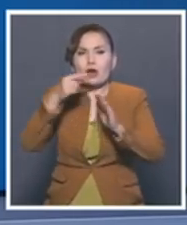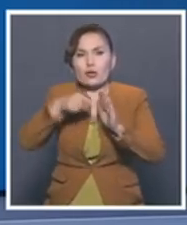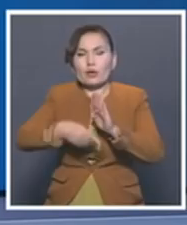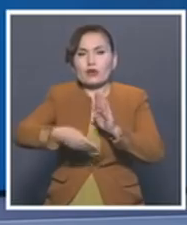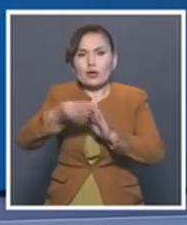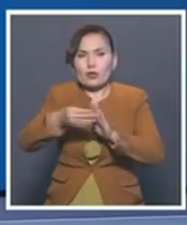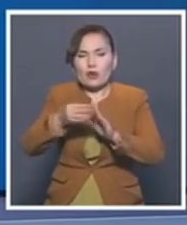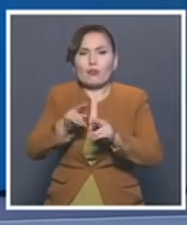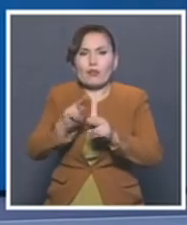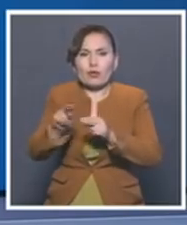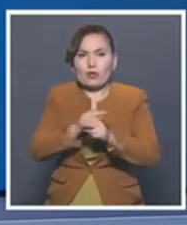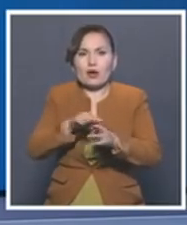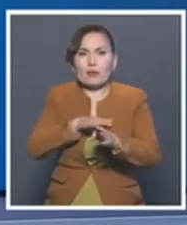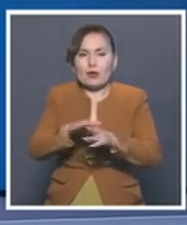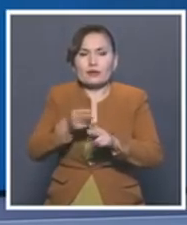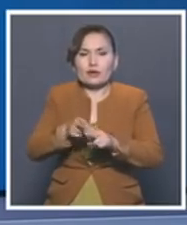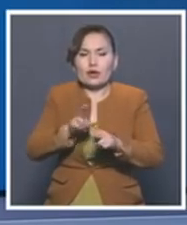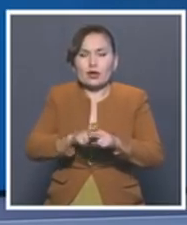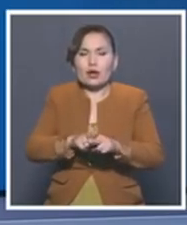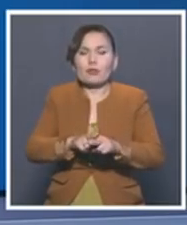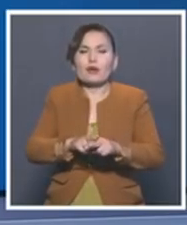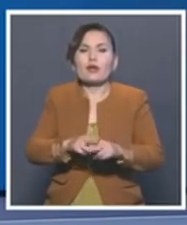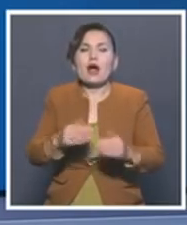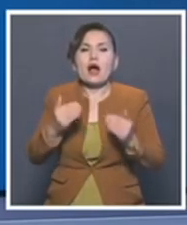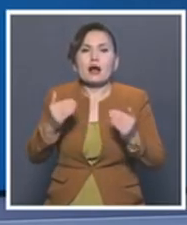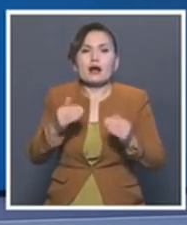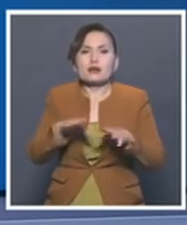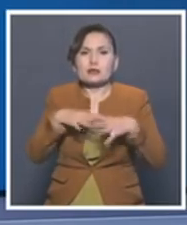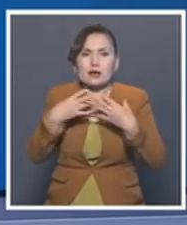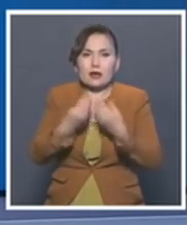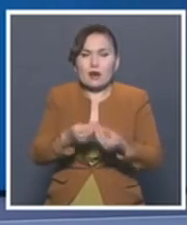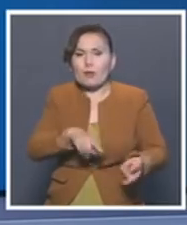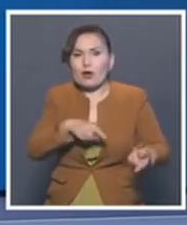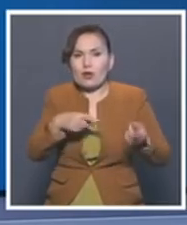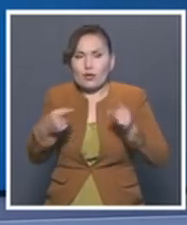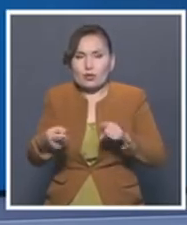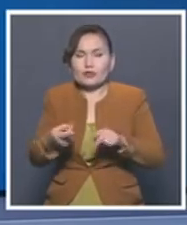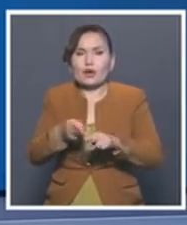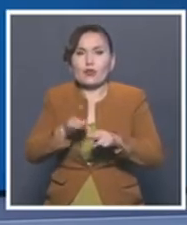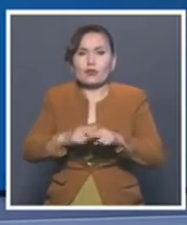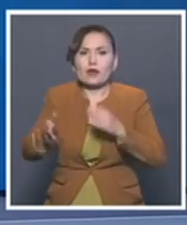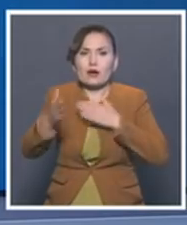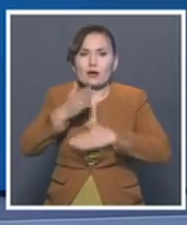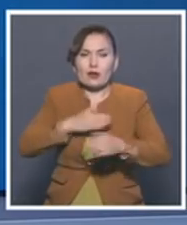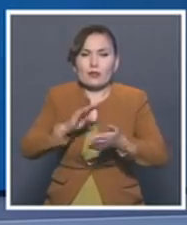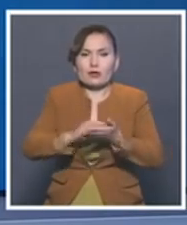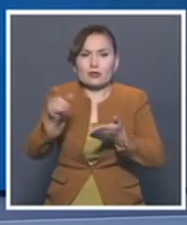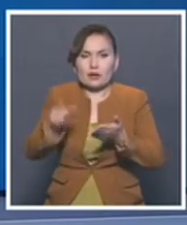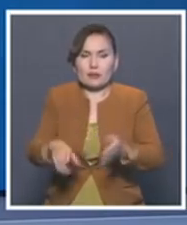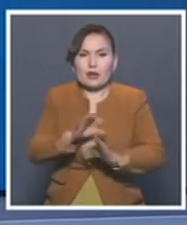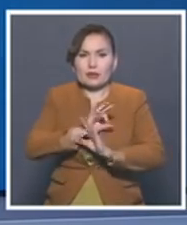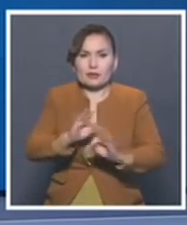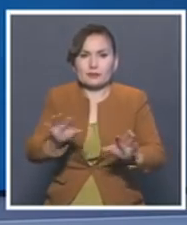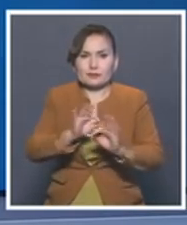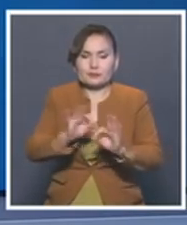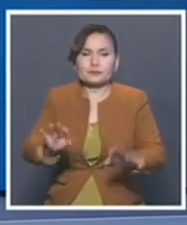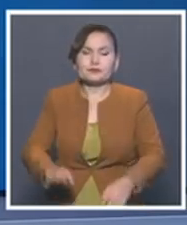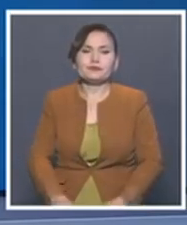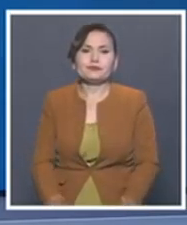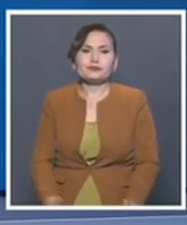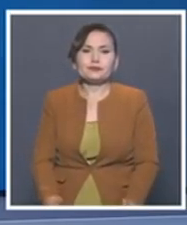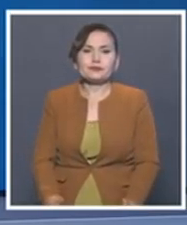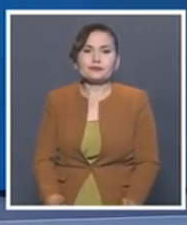қалды. Ал үй жайын су алған халық қайда және қалай өмір сүріп жатыр? Жаңа мекенге көшуге әзір ме? Гүлжазира Ғалиқызы